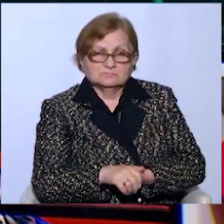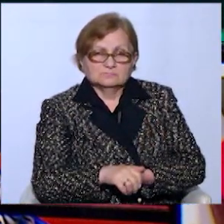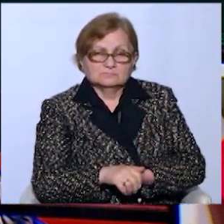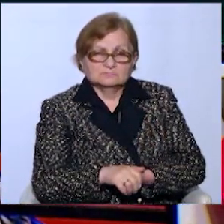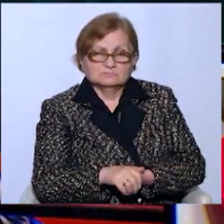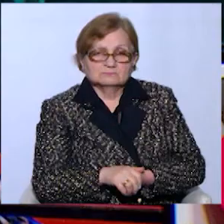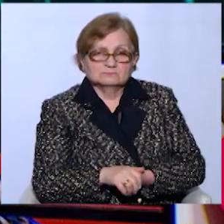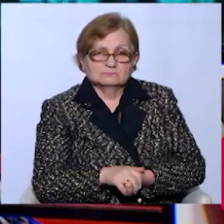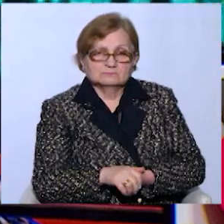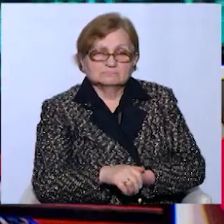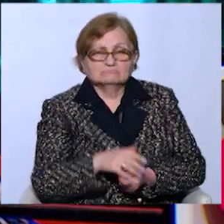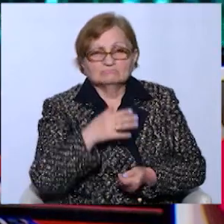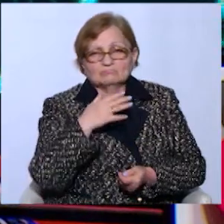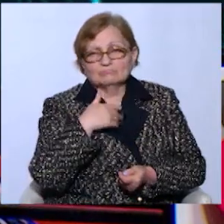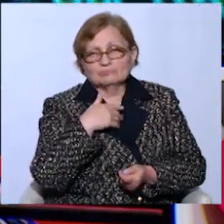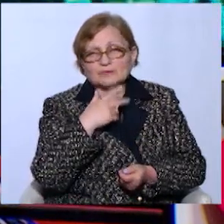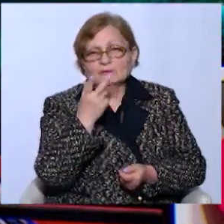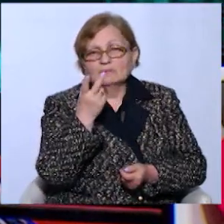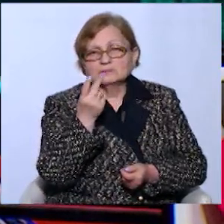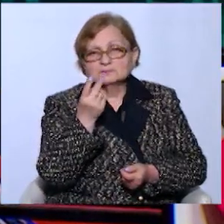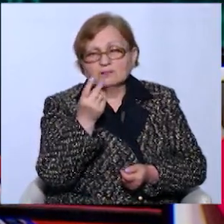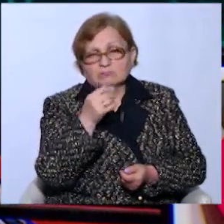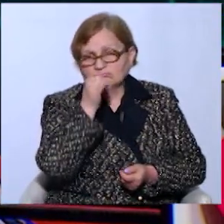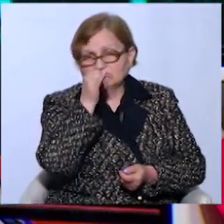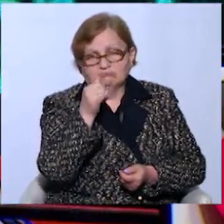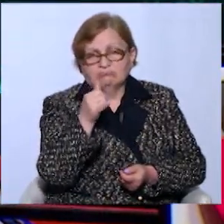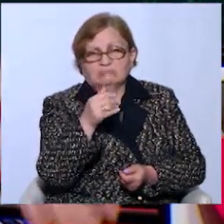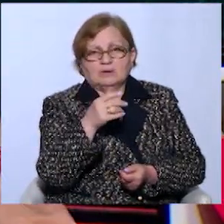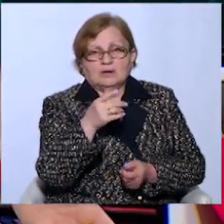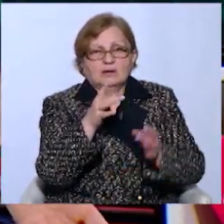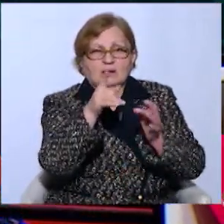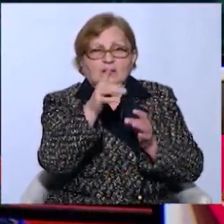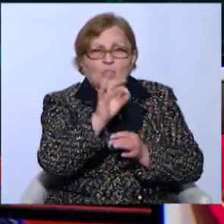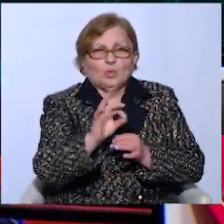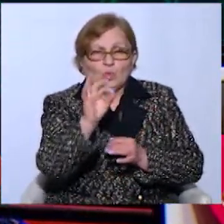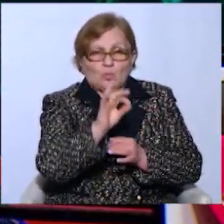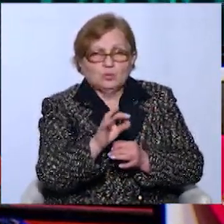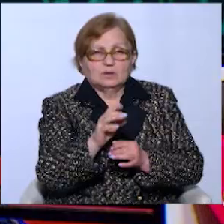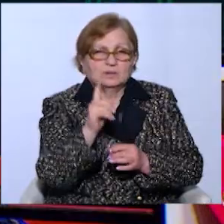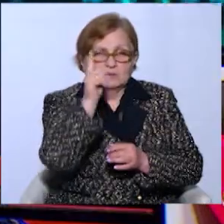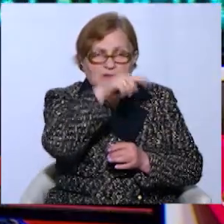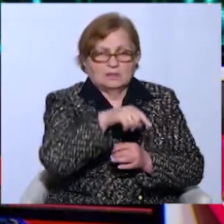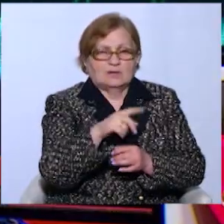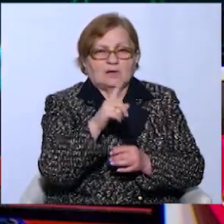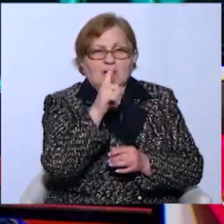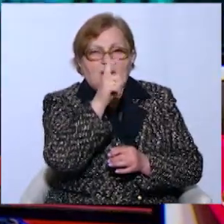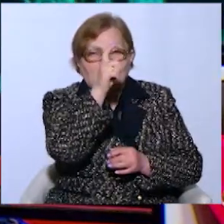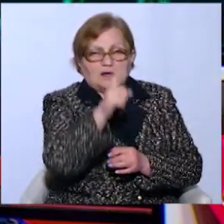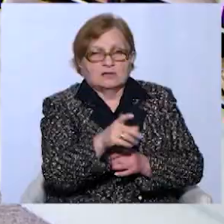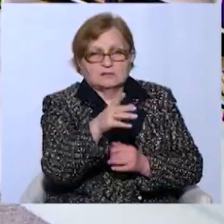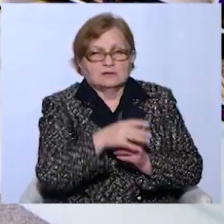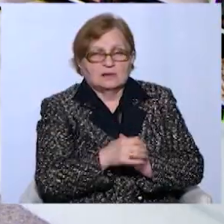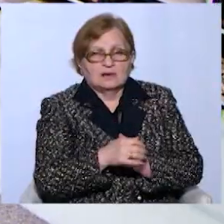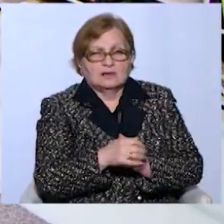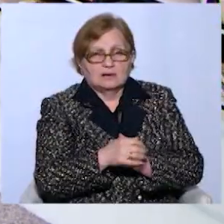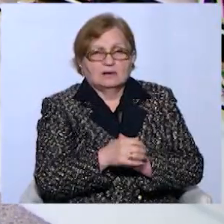და ვერ ვიხდით 3 ლარით. მივაკითხეთ ათეულებს, ათეულებთან არაფერი არ დაგვთა. გადავედით 100